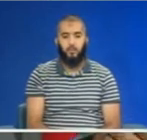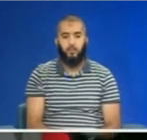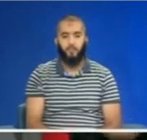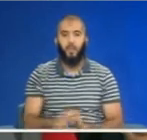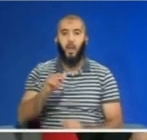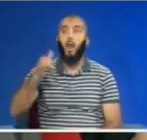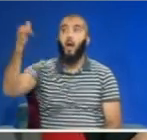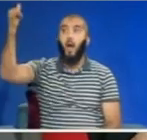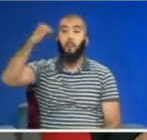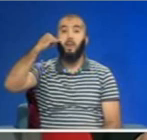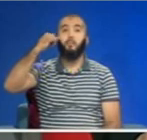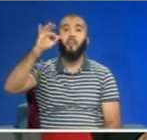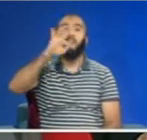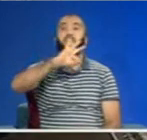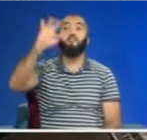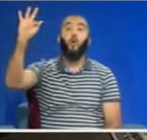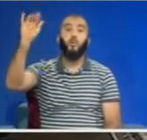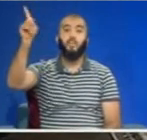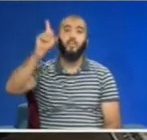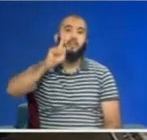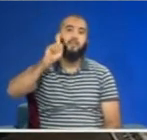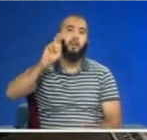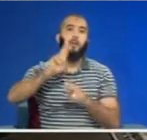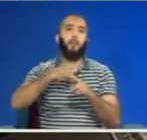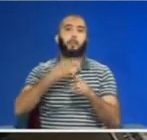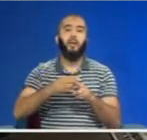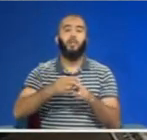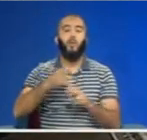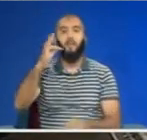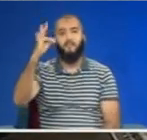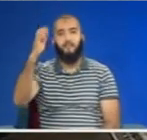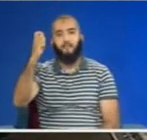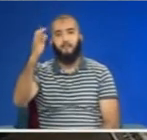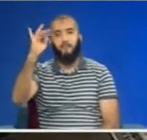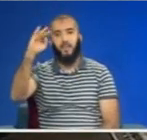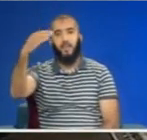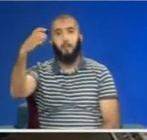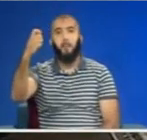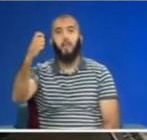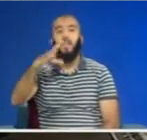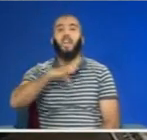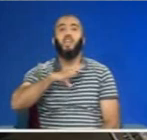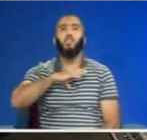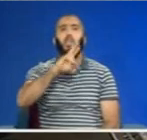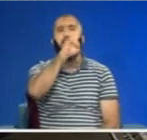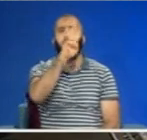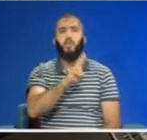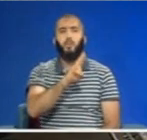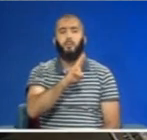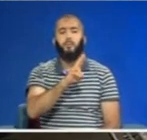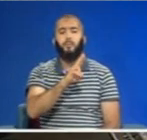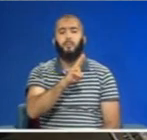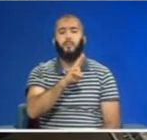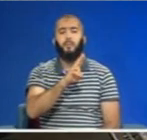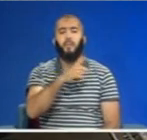من فرنسا الأخت فاطمة. السلام عليكم. وعليكم السلام ورحمة الله وبركاته. عندي سؤال، يعني بنتي